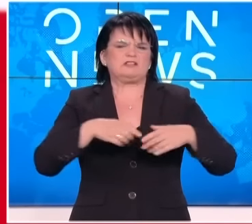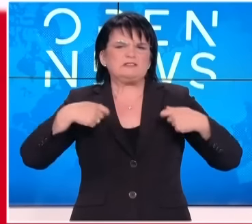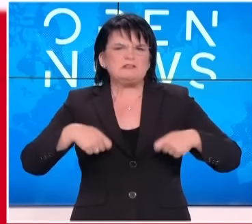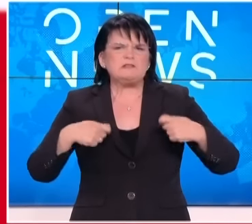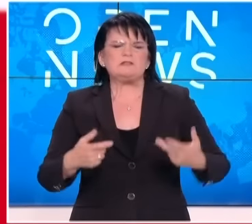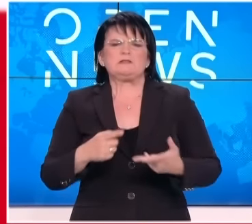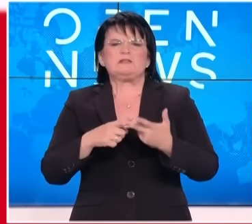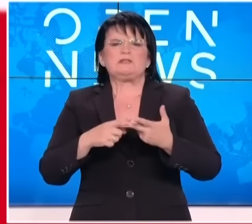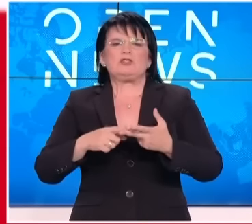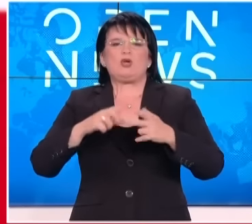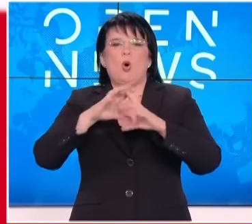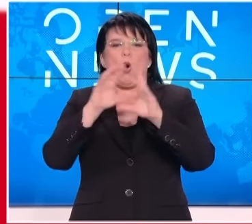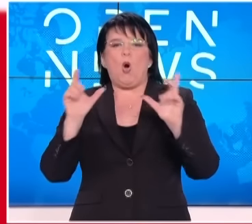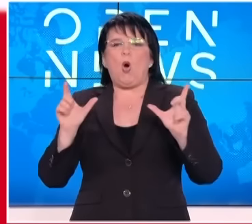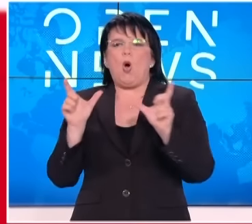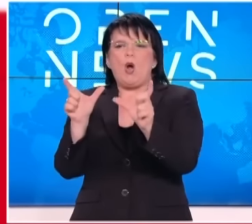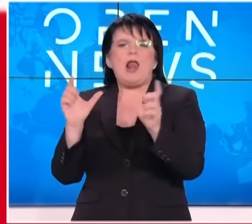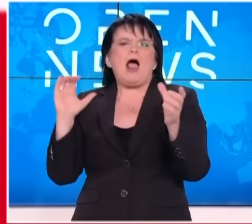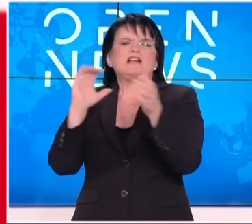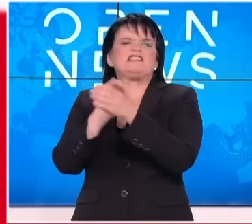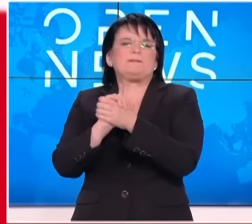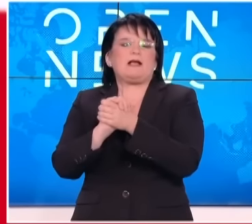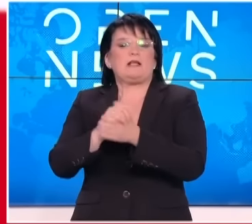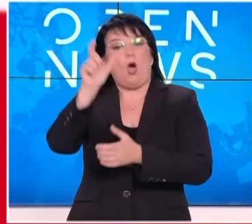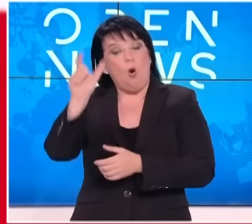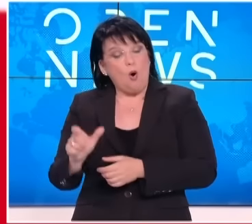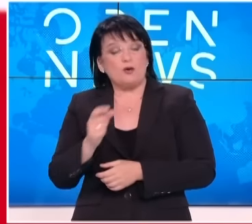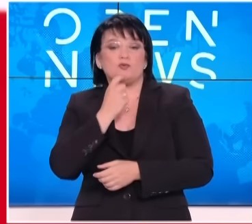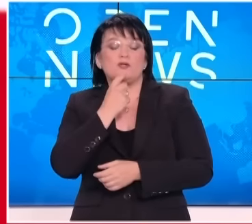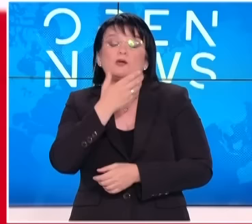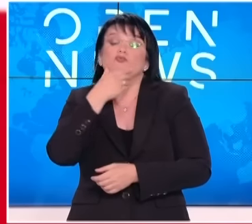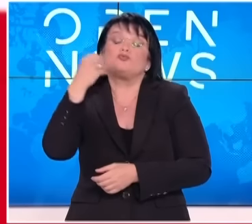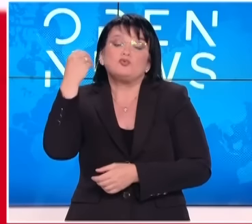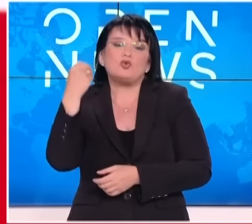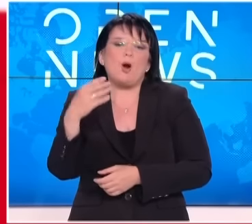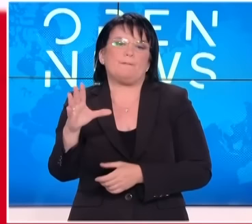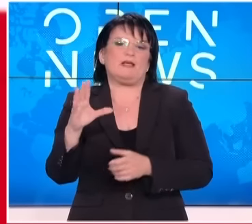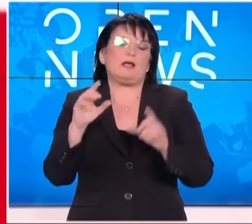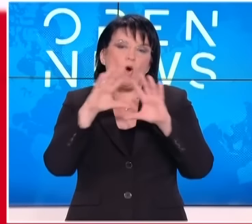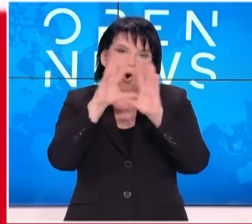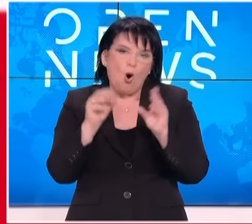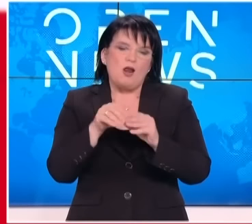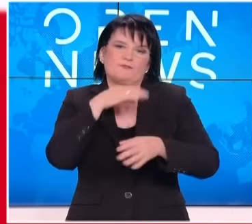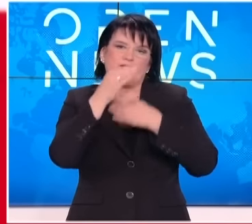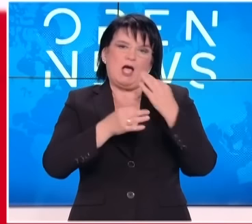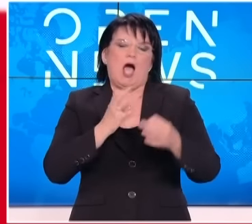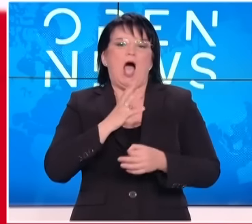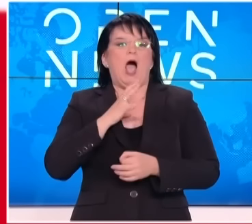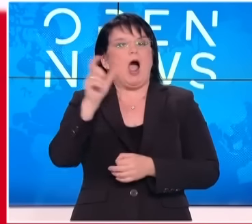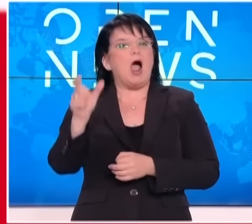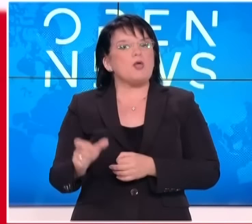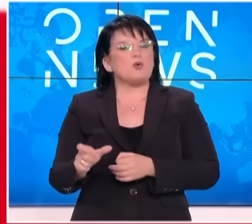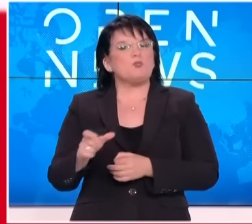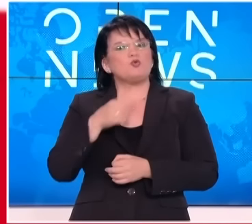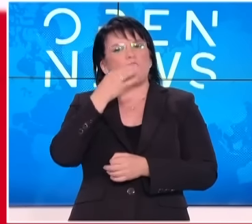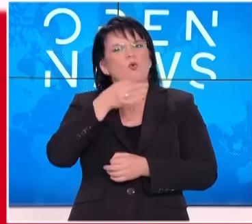αυτές τις ιερές αμυντικές συμμαχίες κατά τον κύριο κασελάκη είναι ντροπή είναι ντροπή για έναν άνθρωπο να μιλάει και